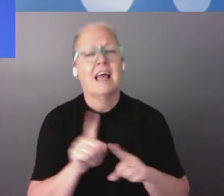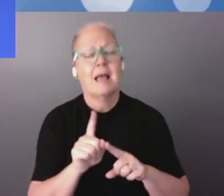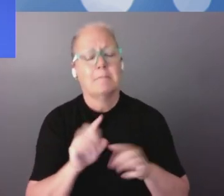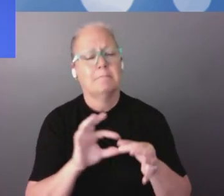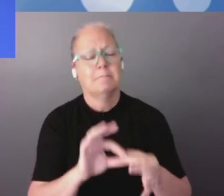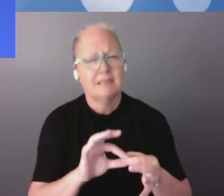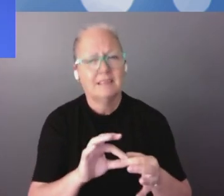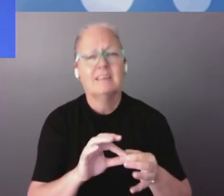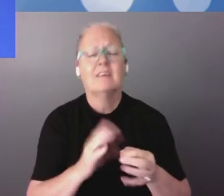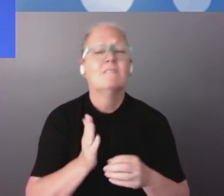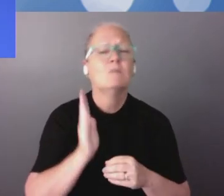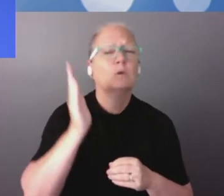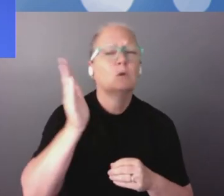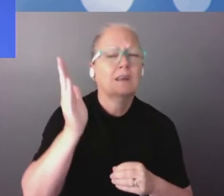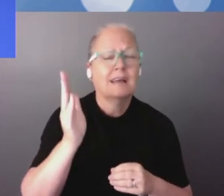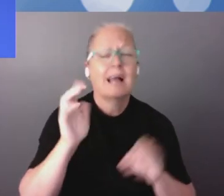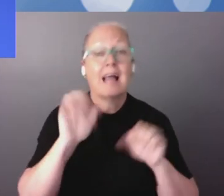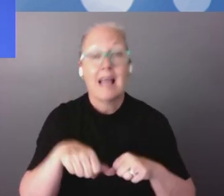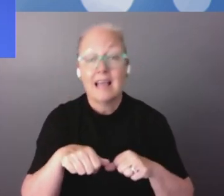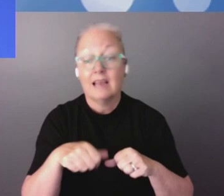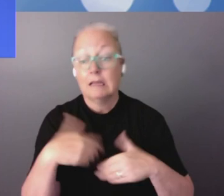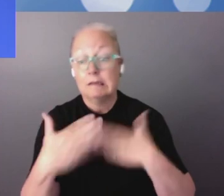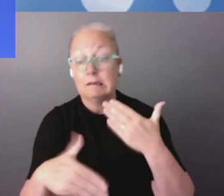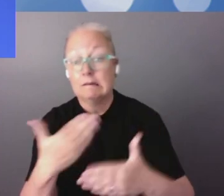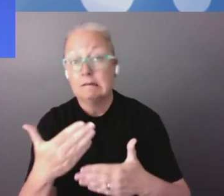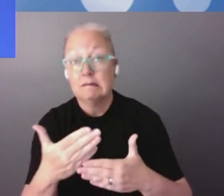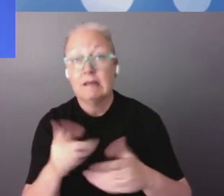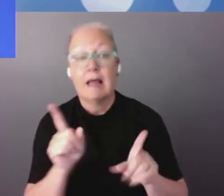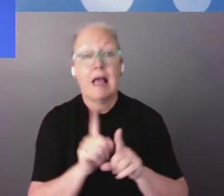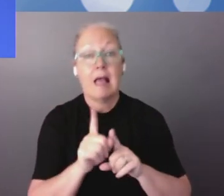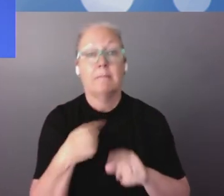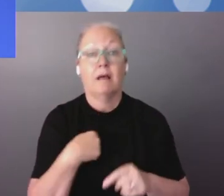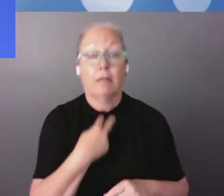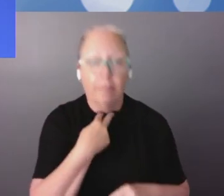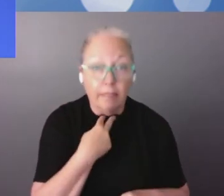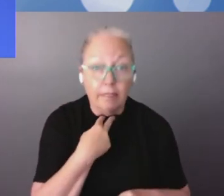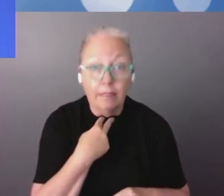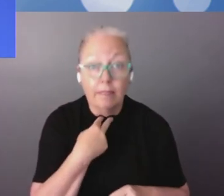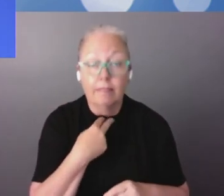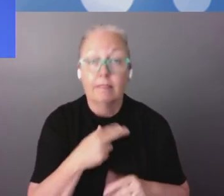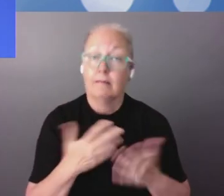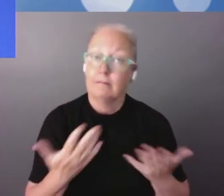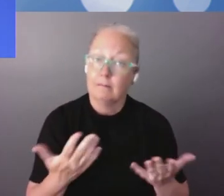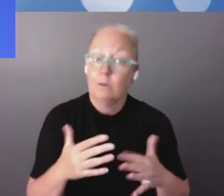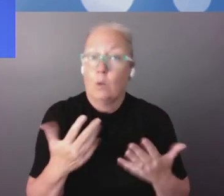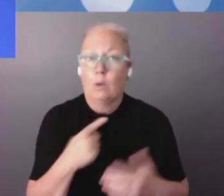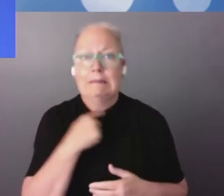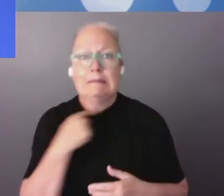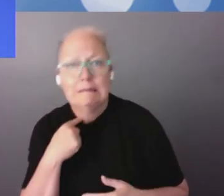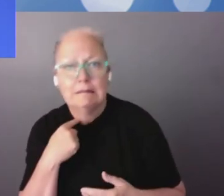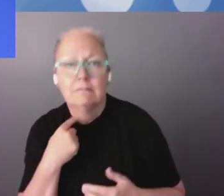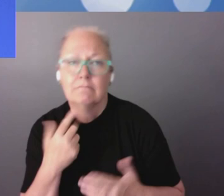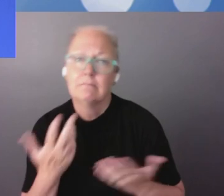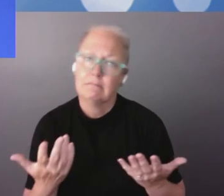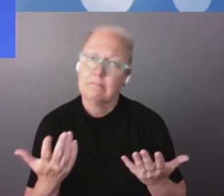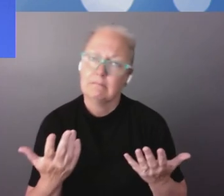это может быть капкан и угроза, немножко так,